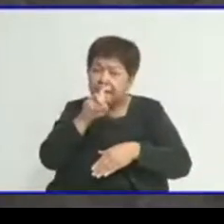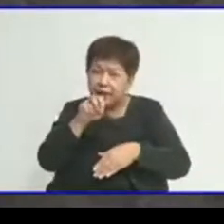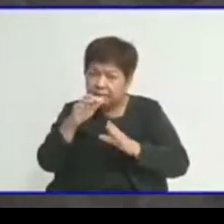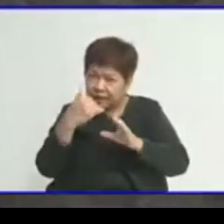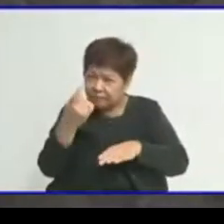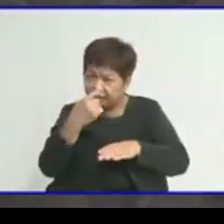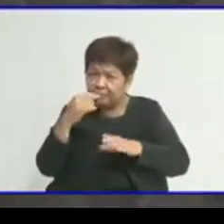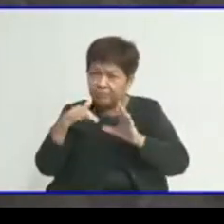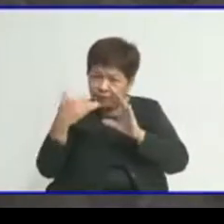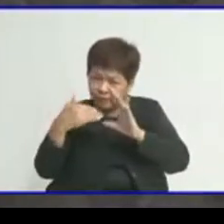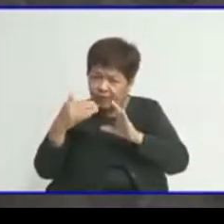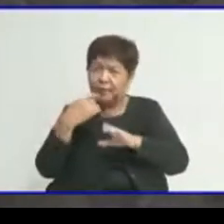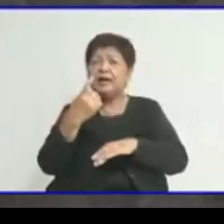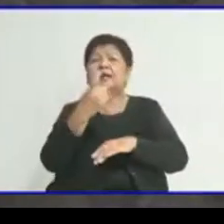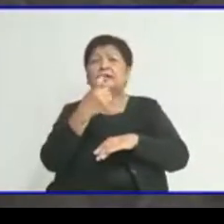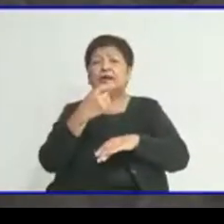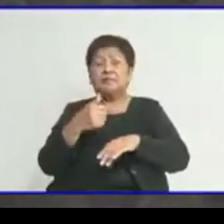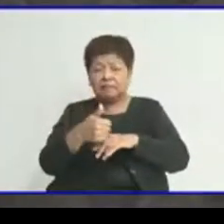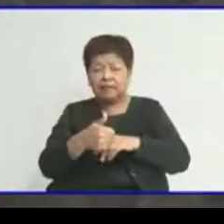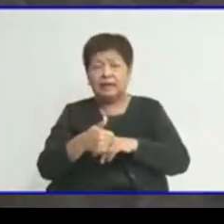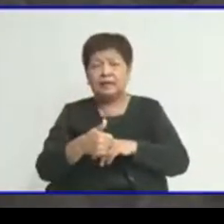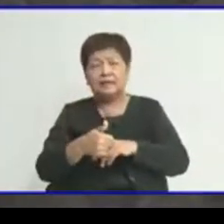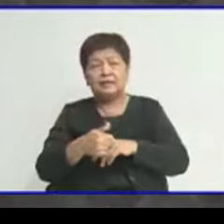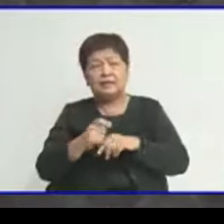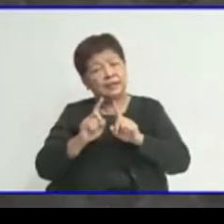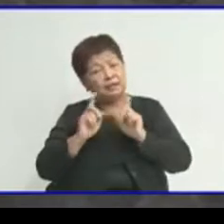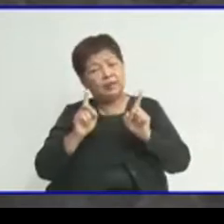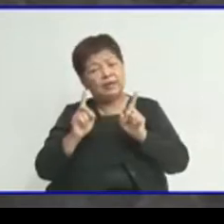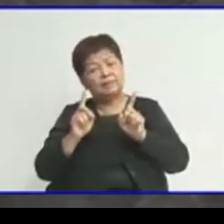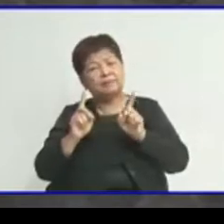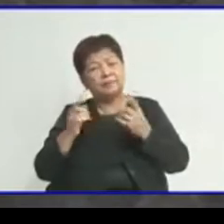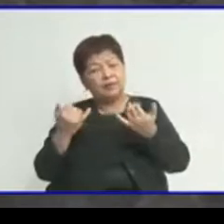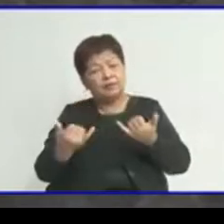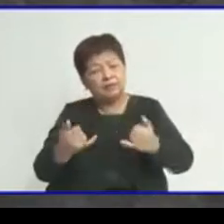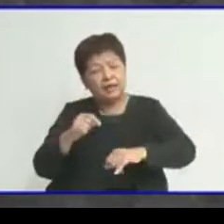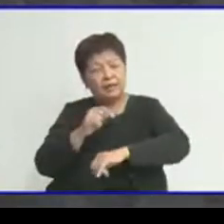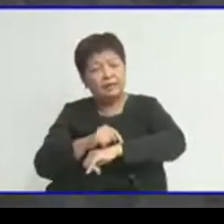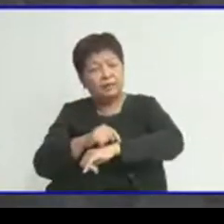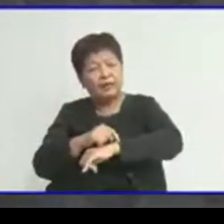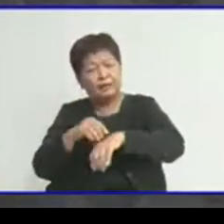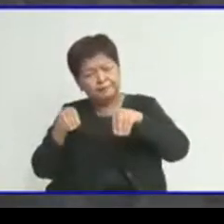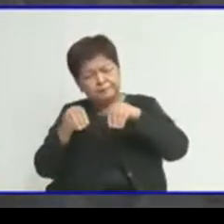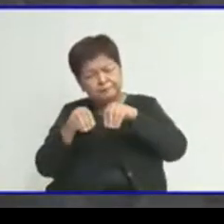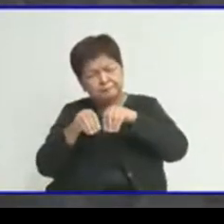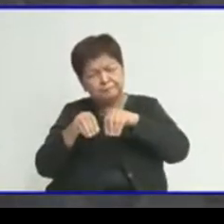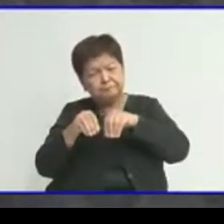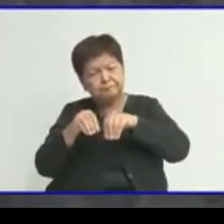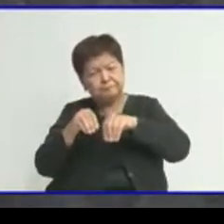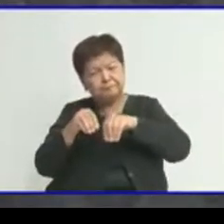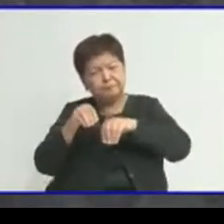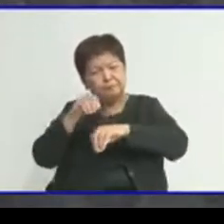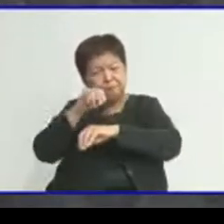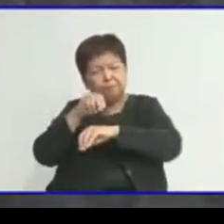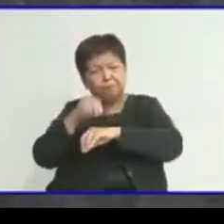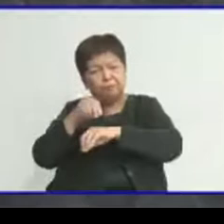าส่วนของการทำงานของเราตั้งแต่บ่ายสองเป็นต้นมาตอนนี้ก็คือบ่ายสามครึ่งเนี่ย